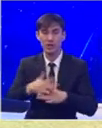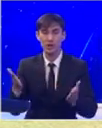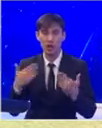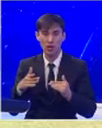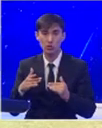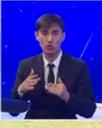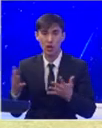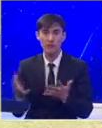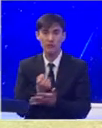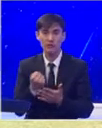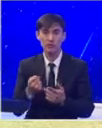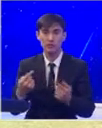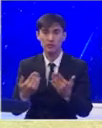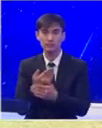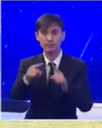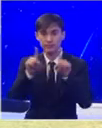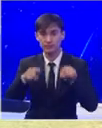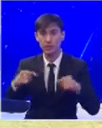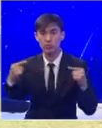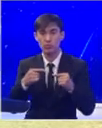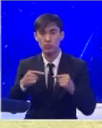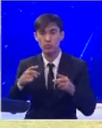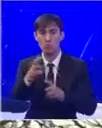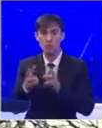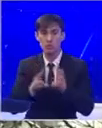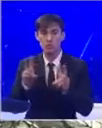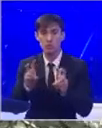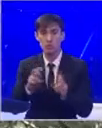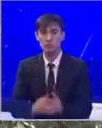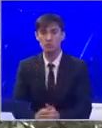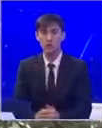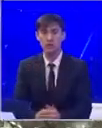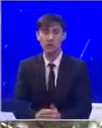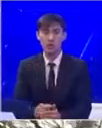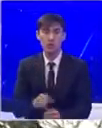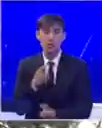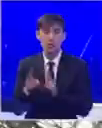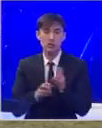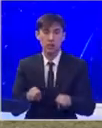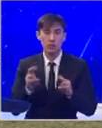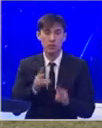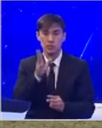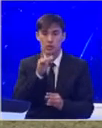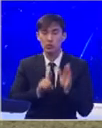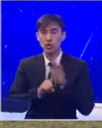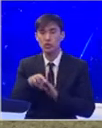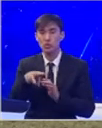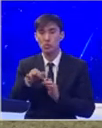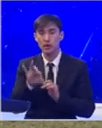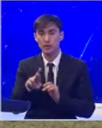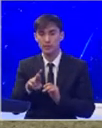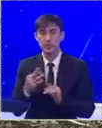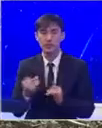обновляются вывески на противопожарную тематику пожароопасный период в области начался уже в конце мая а потому